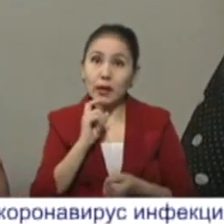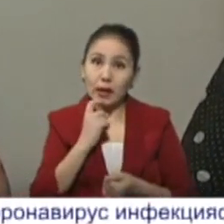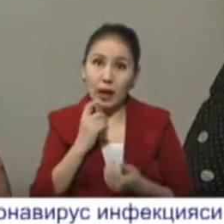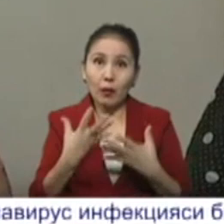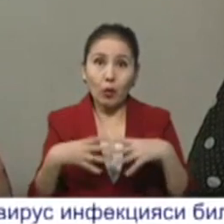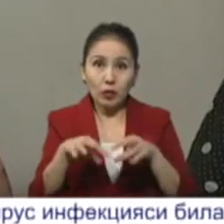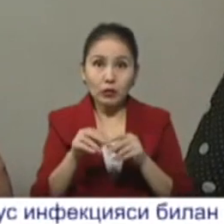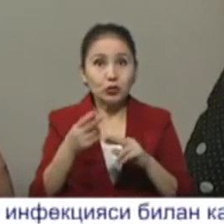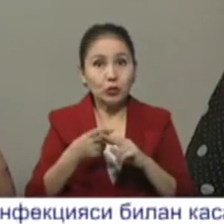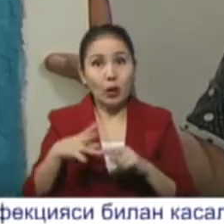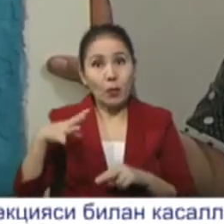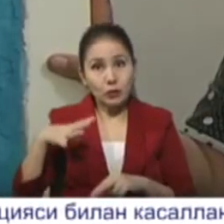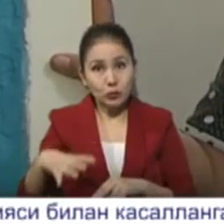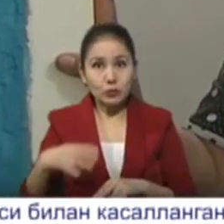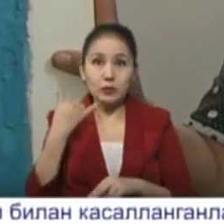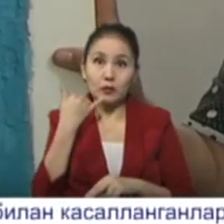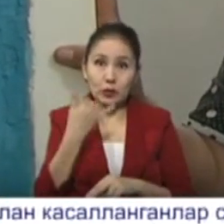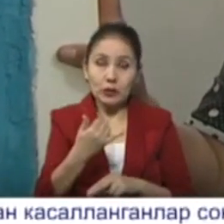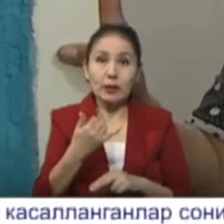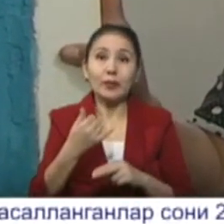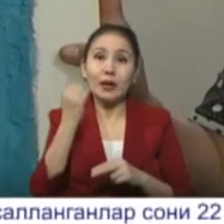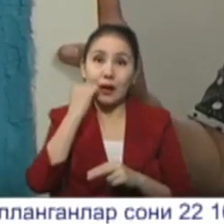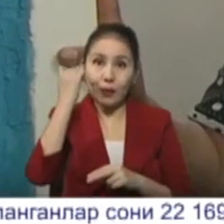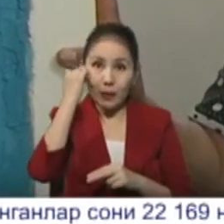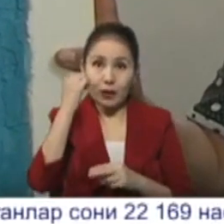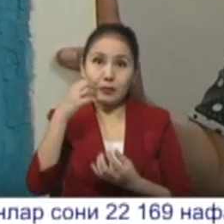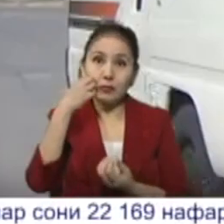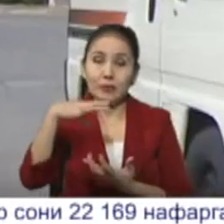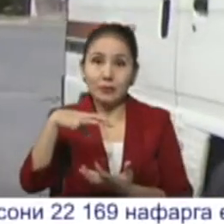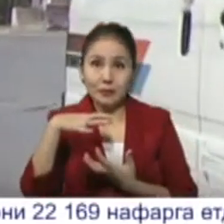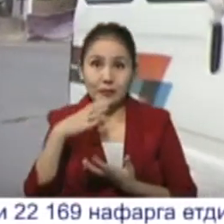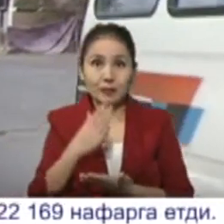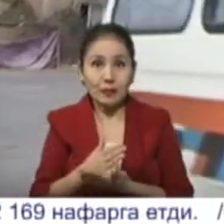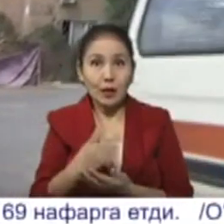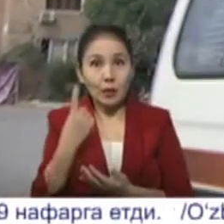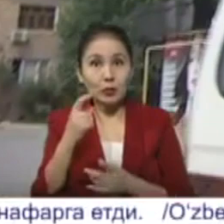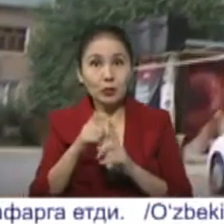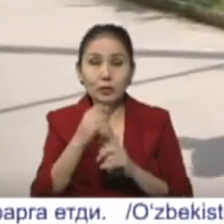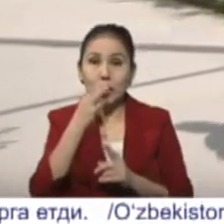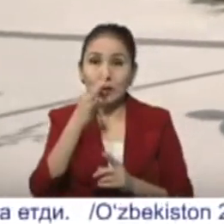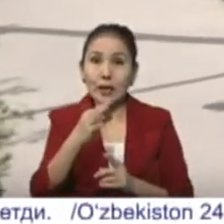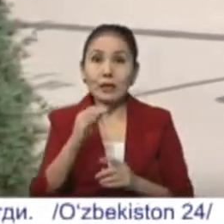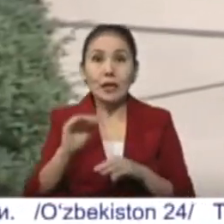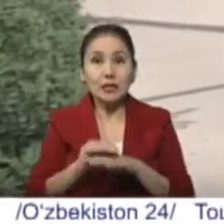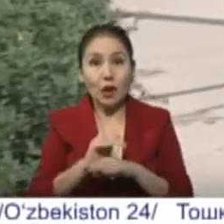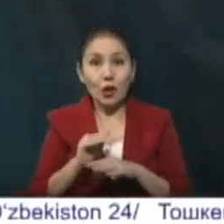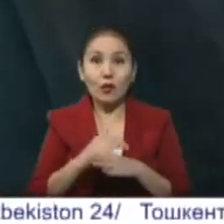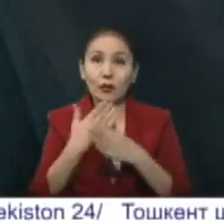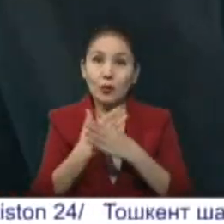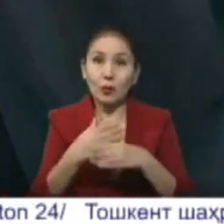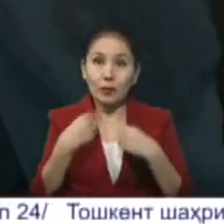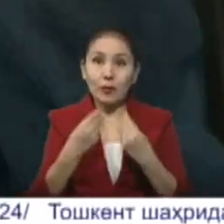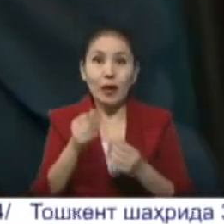qoldik. Shunga majbur bo'ldik. Rahmat, mana baraka topsin, olib kelib berishdi. Bir so'z bilan aytganda, saxovat va ko'mak yordam har